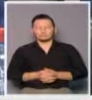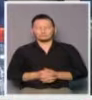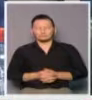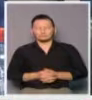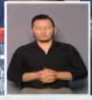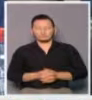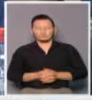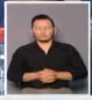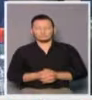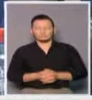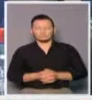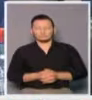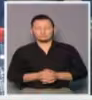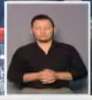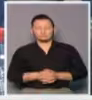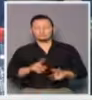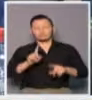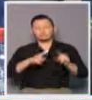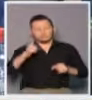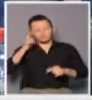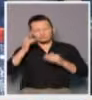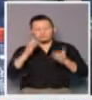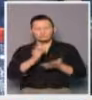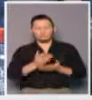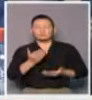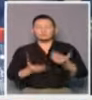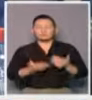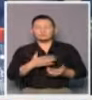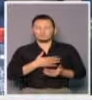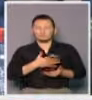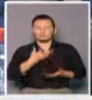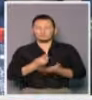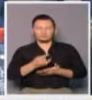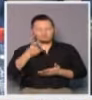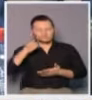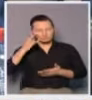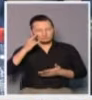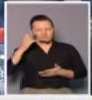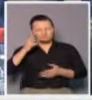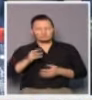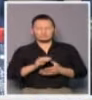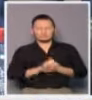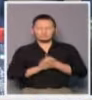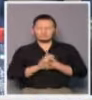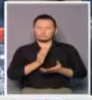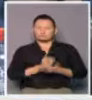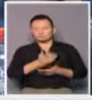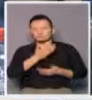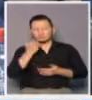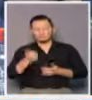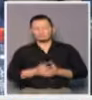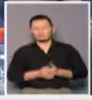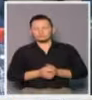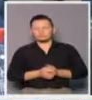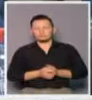наверное, вправе задаться мыслью, а есть ли у нас своя казахстанская модель медиации?